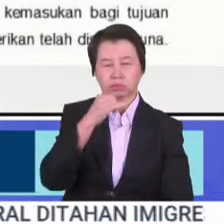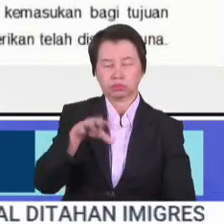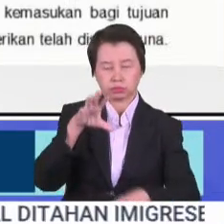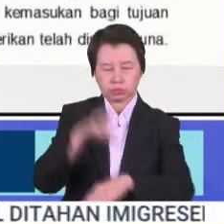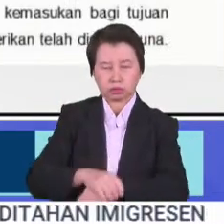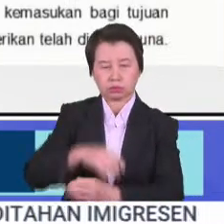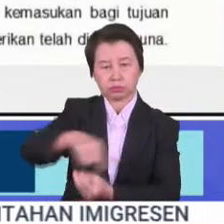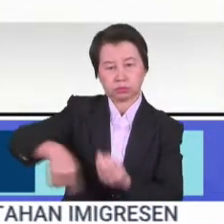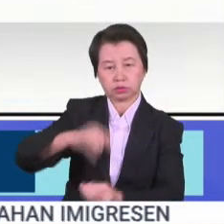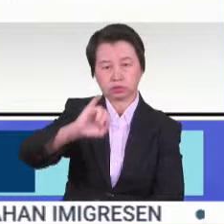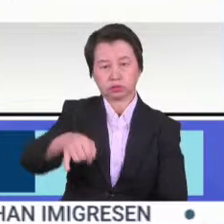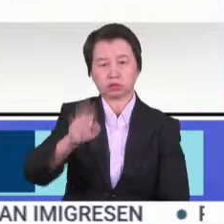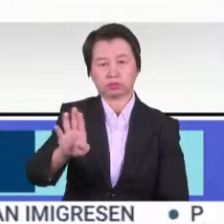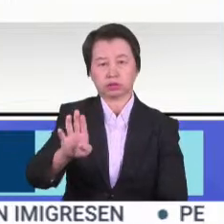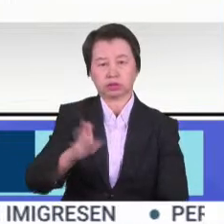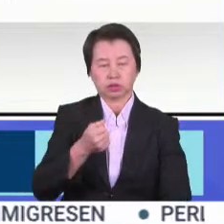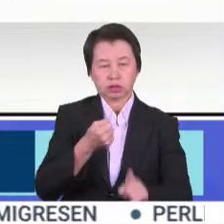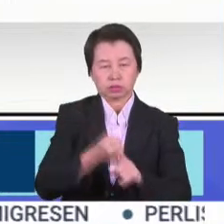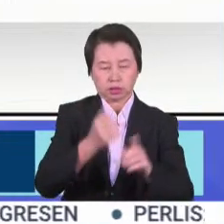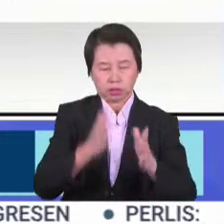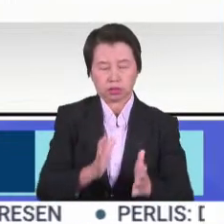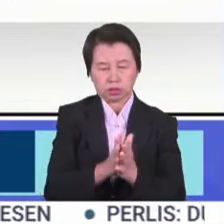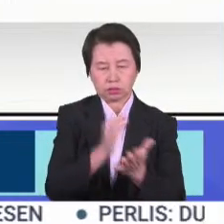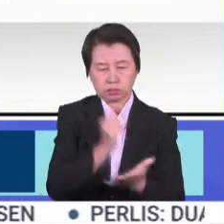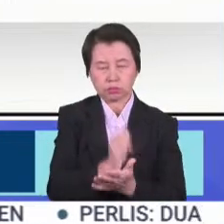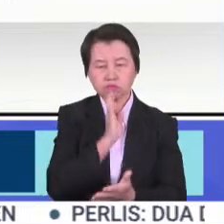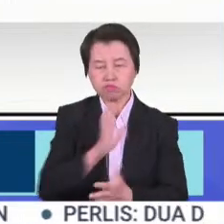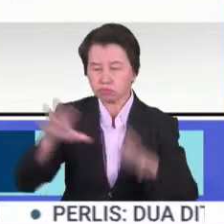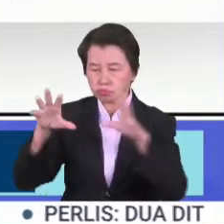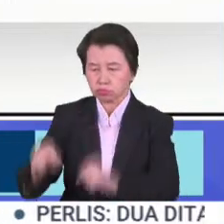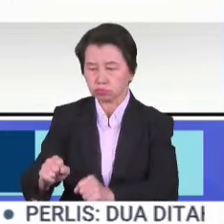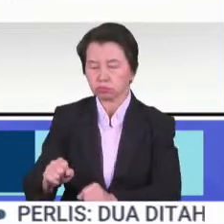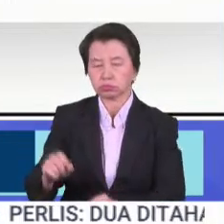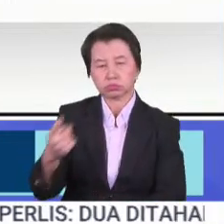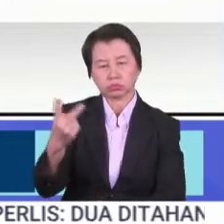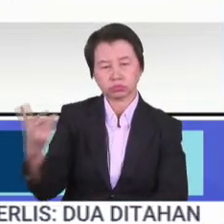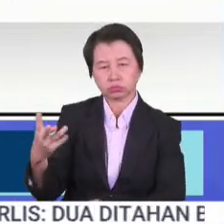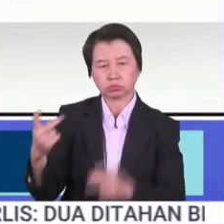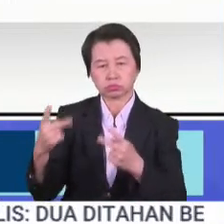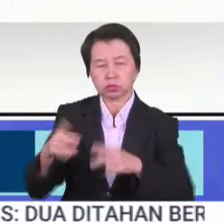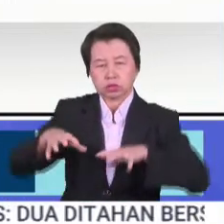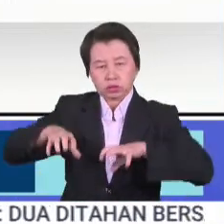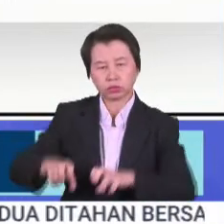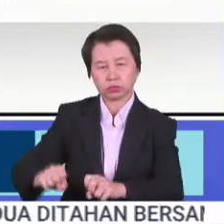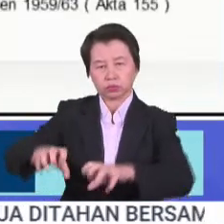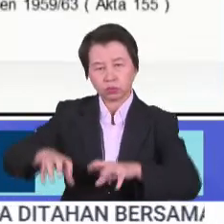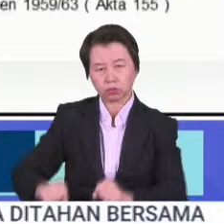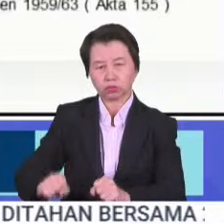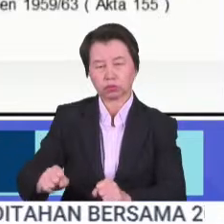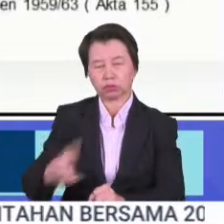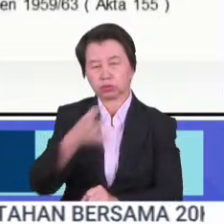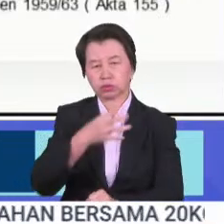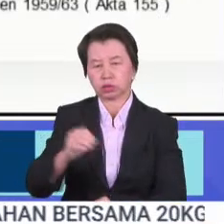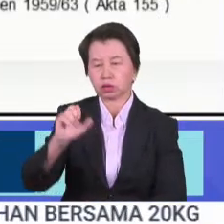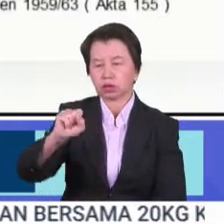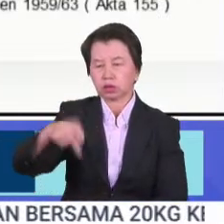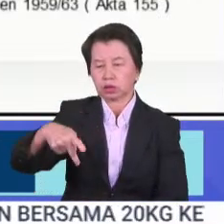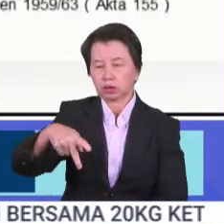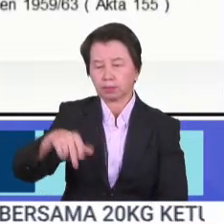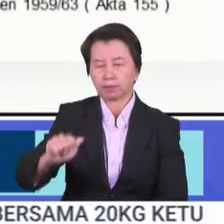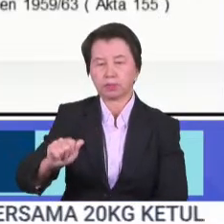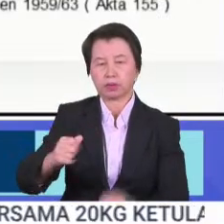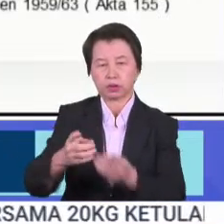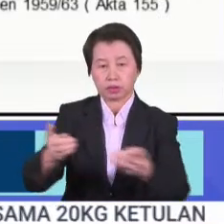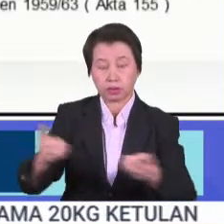Johor. Pengarah Jabatan Imigresen Johor berkata tangkapan dibuat hasil serbuan di beberapa premis urut reflexology dan spa di daerah